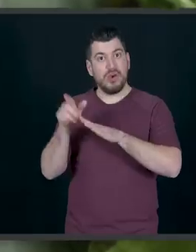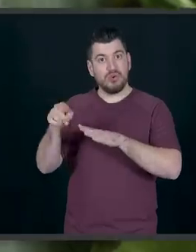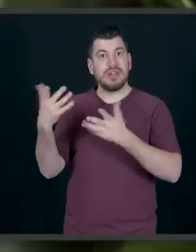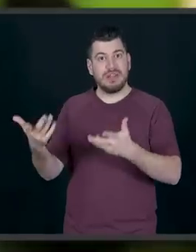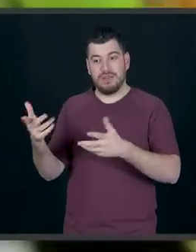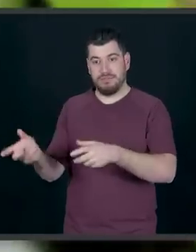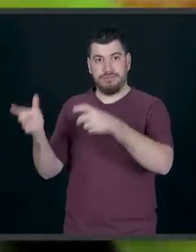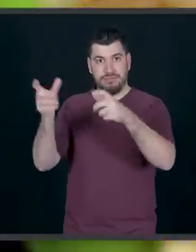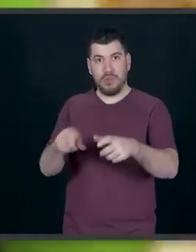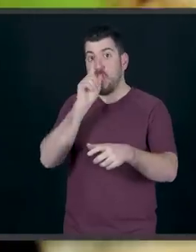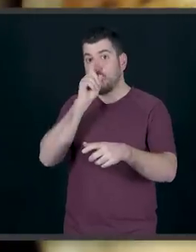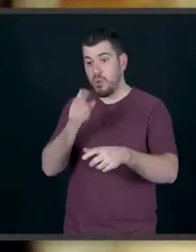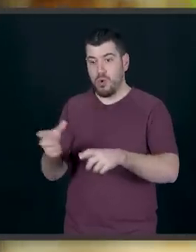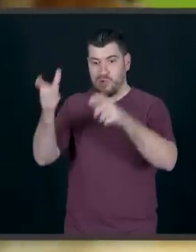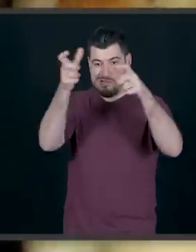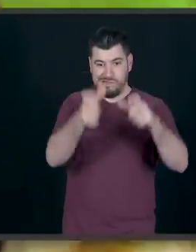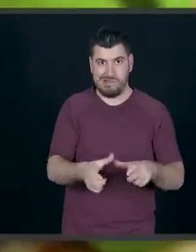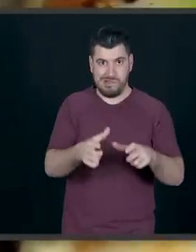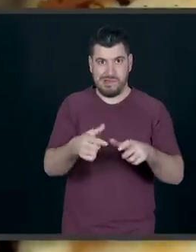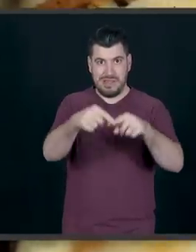βάζουμε το ένα κοτόπουλο μέσα